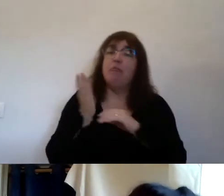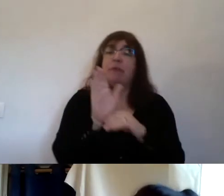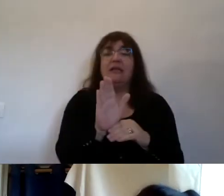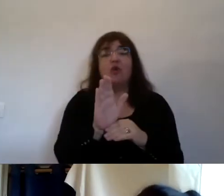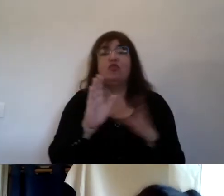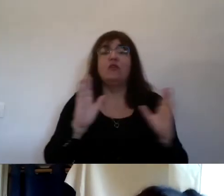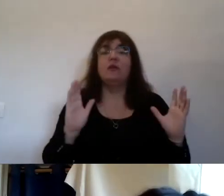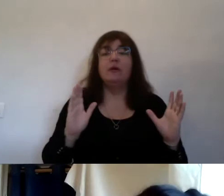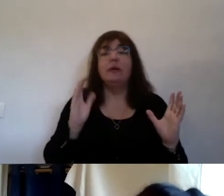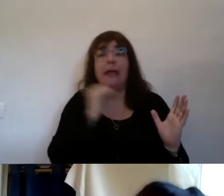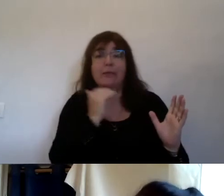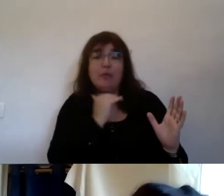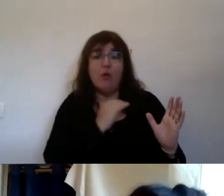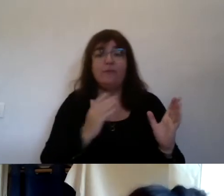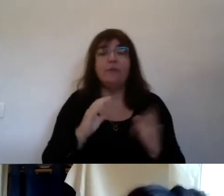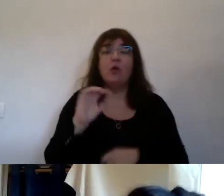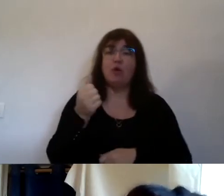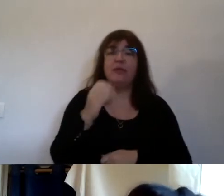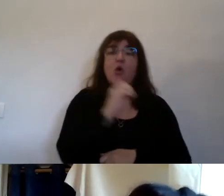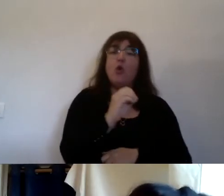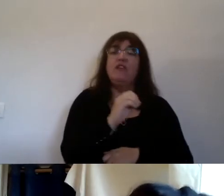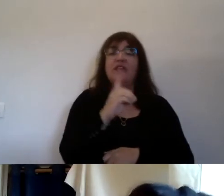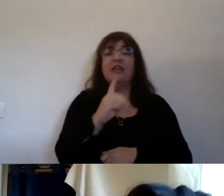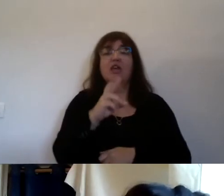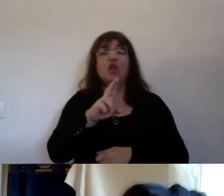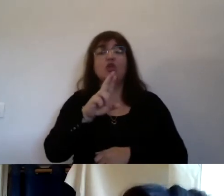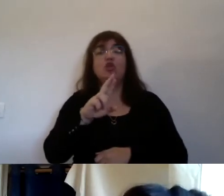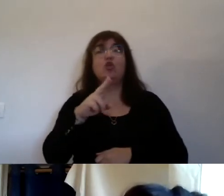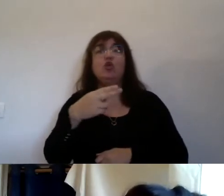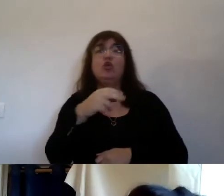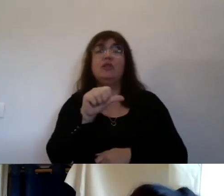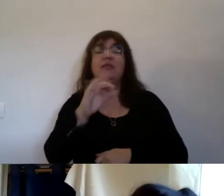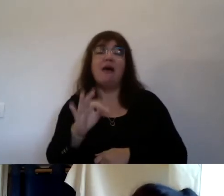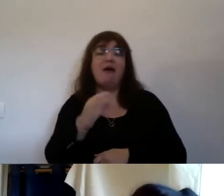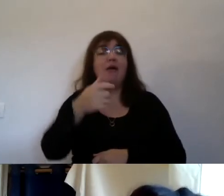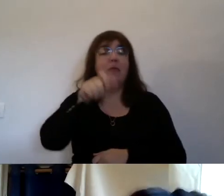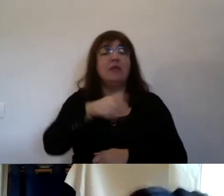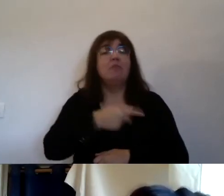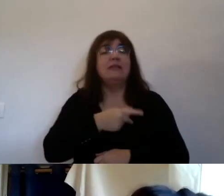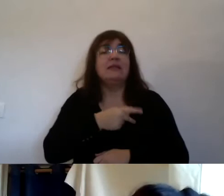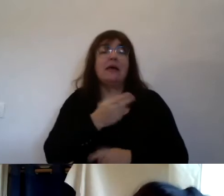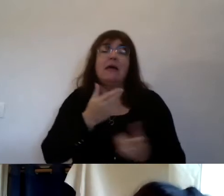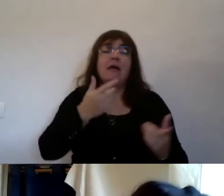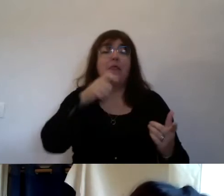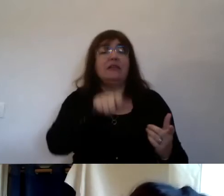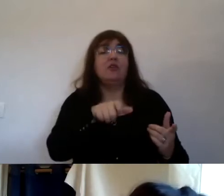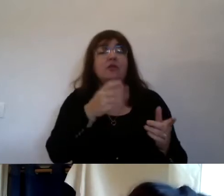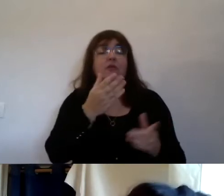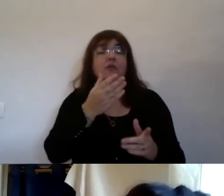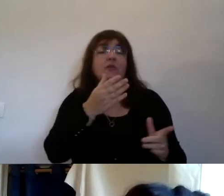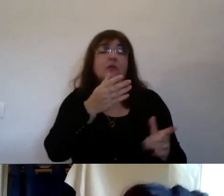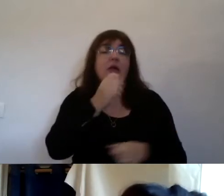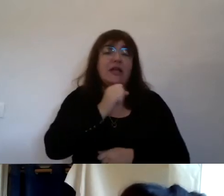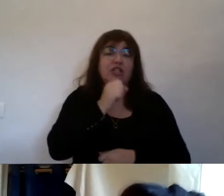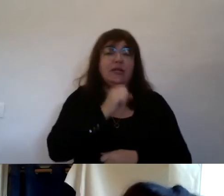longuement. Alors, avec nous d'abord, Olivier Druna, qui est médecin gériatre à l'hôpital Bretonneau. Benjamin Charlieu, chargé de médiation sur les